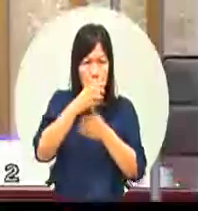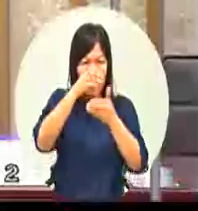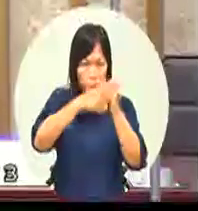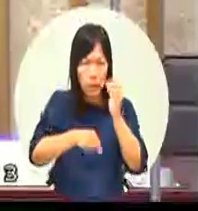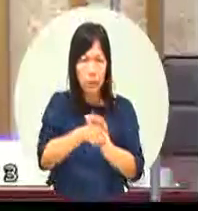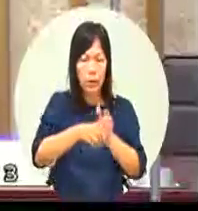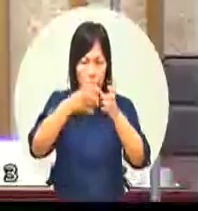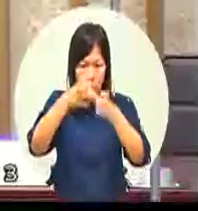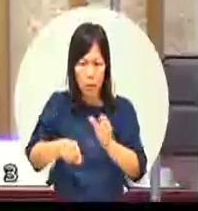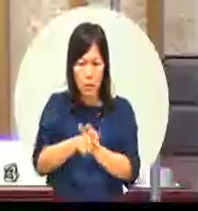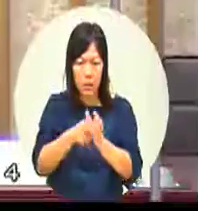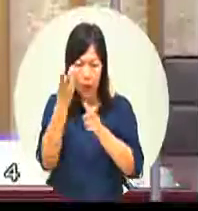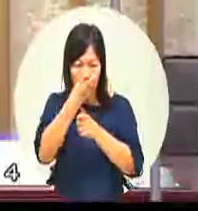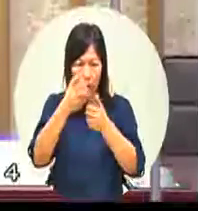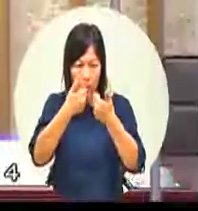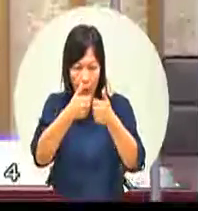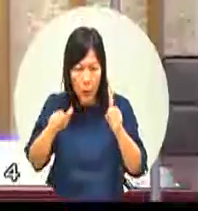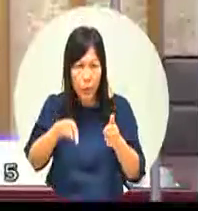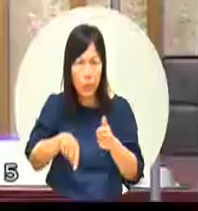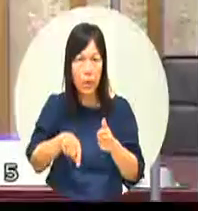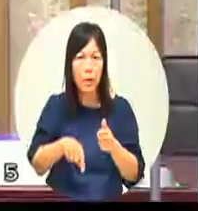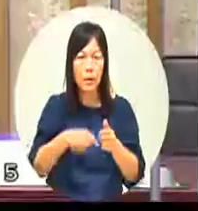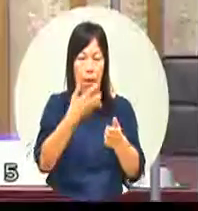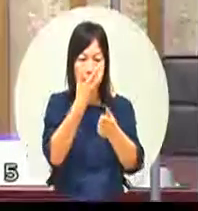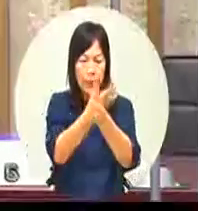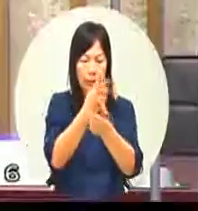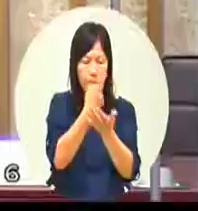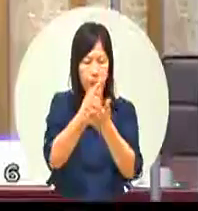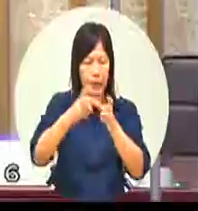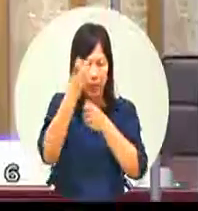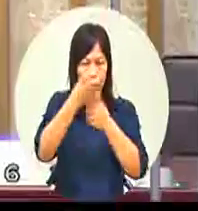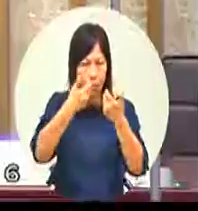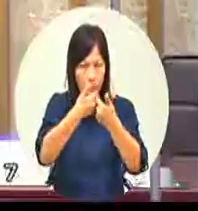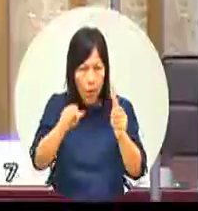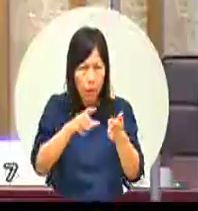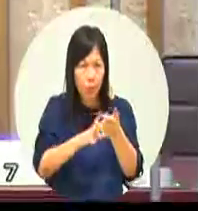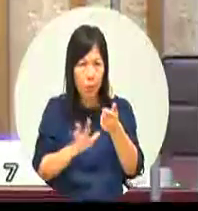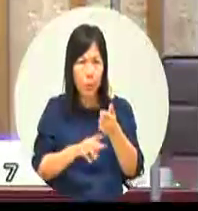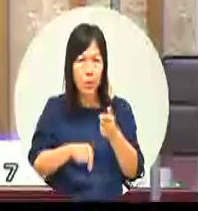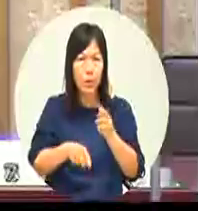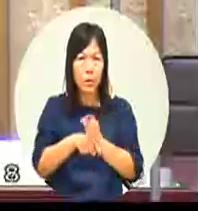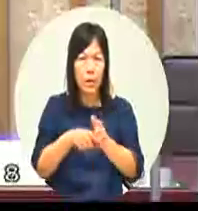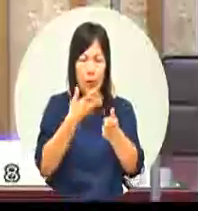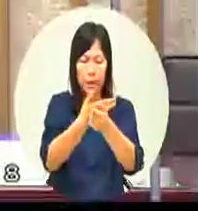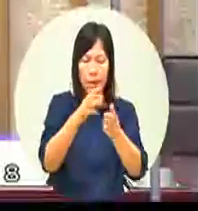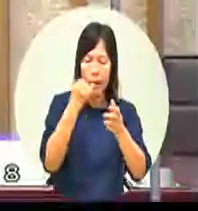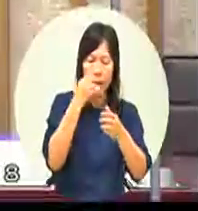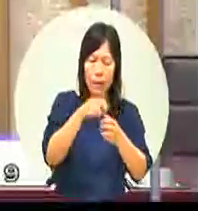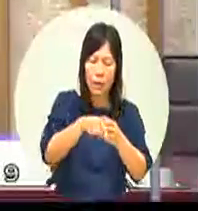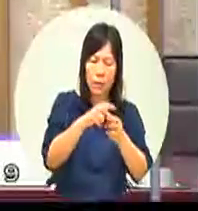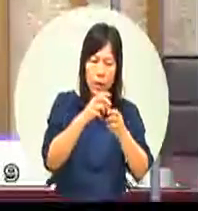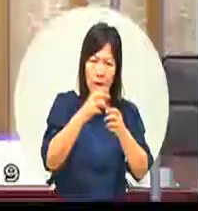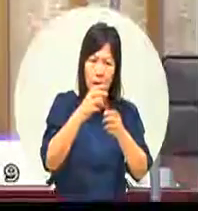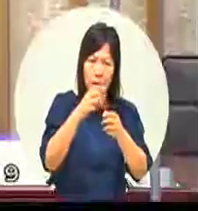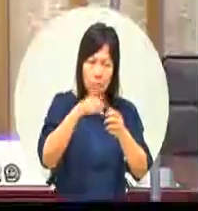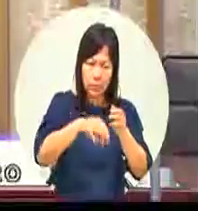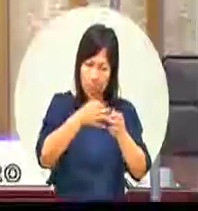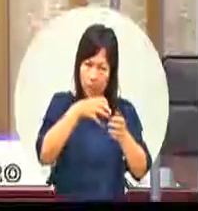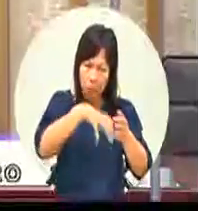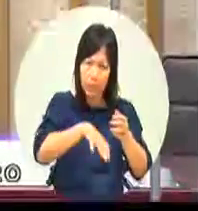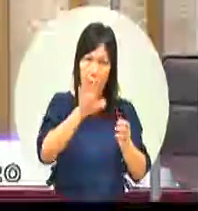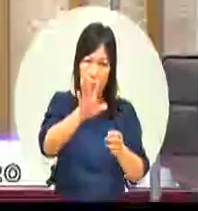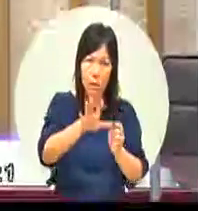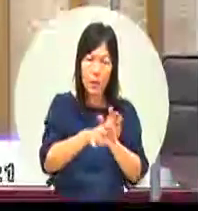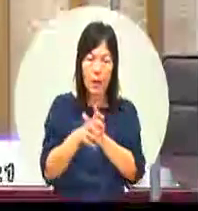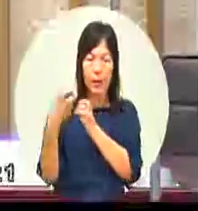立所谓的管委会，那由这个各个管委会来。当初是放在那个国民住宅维管基金里面的钱，就